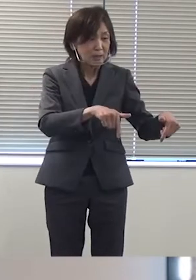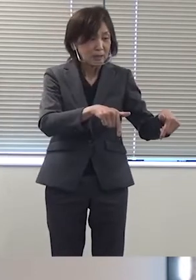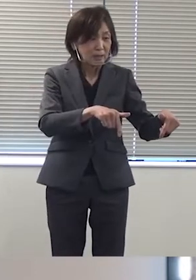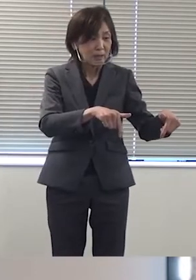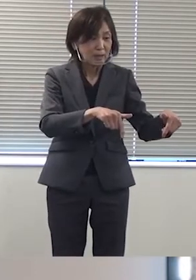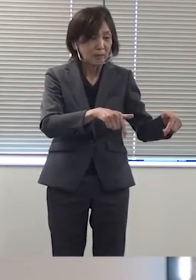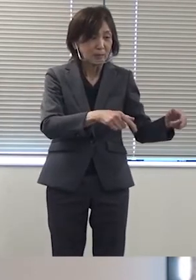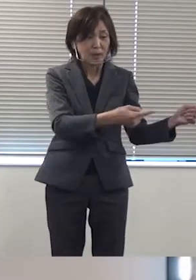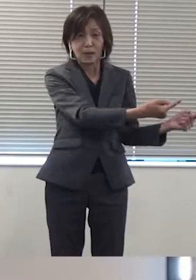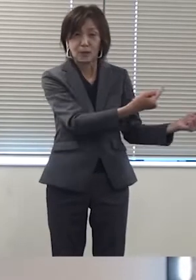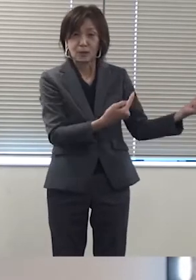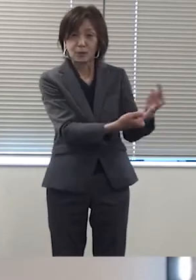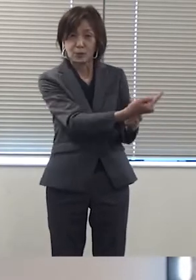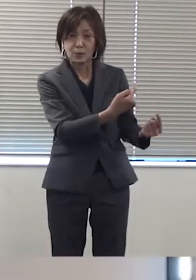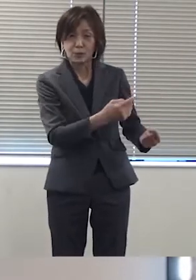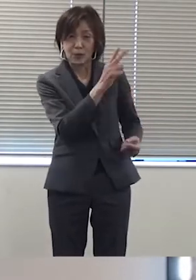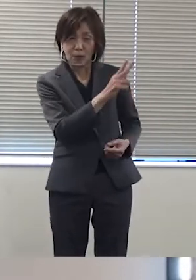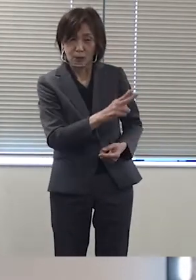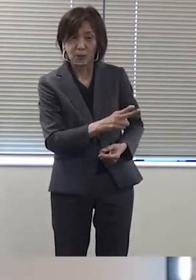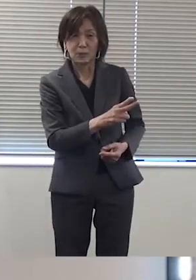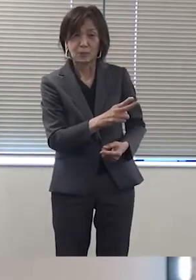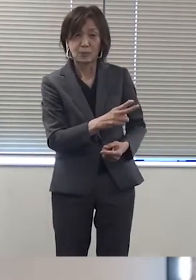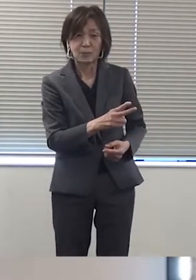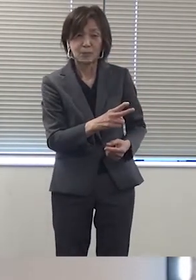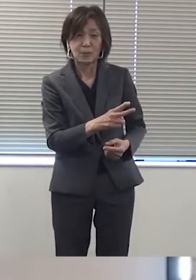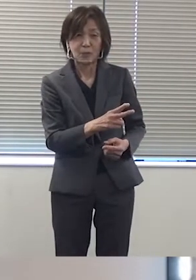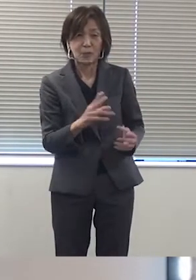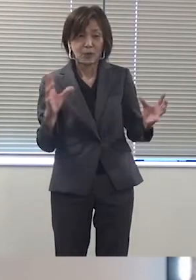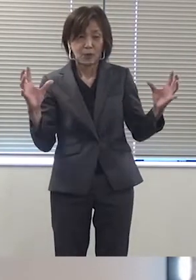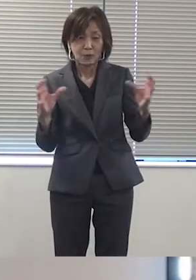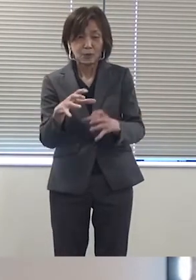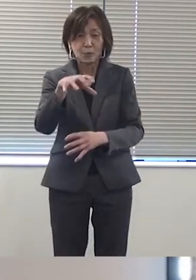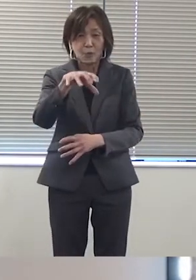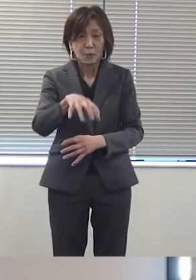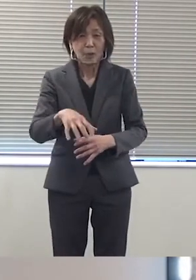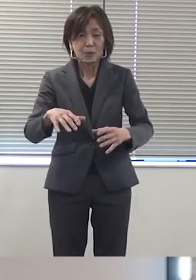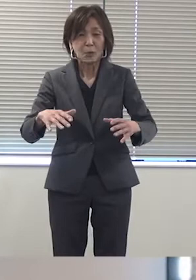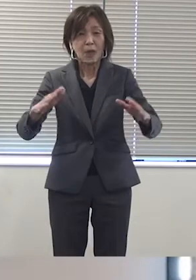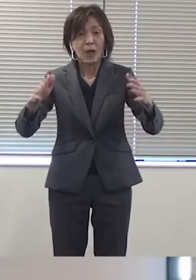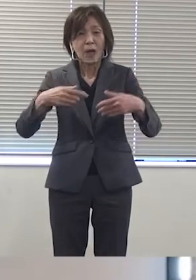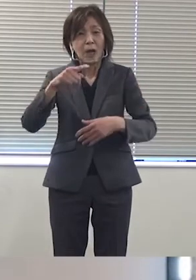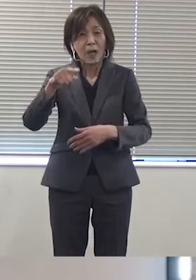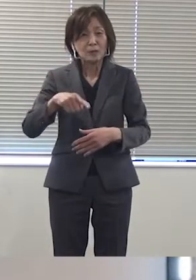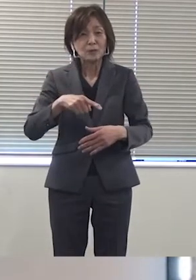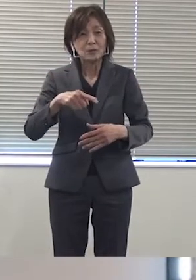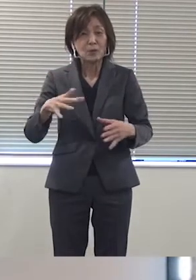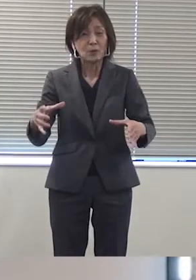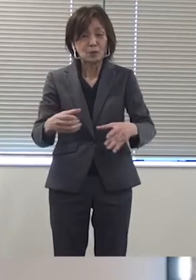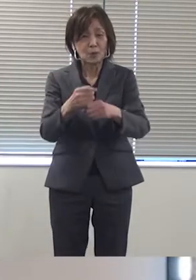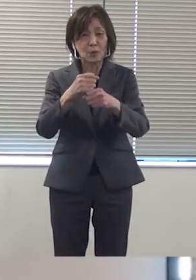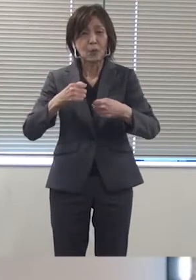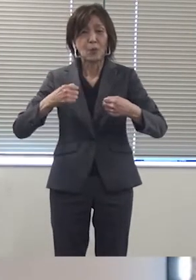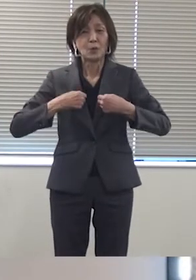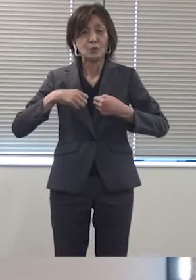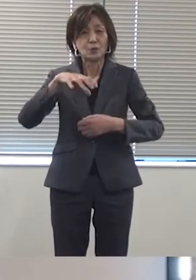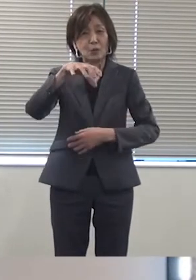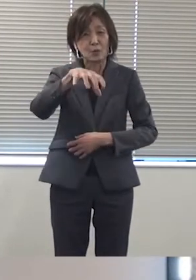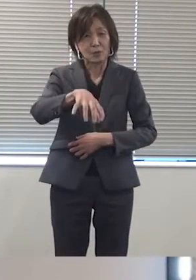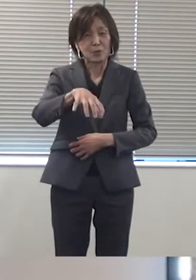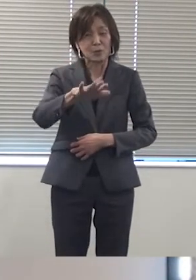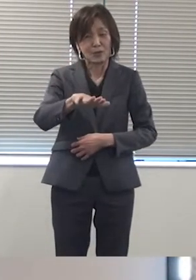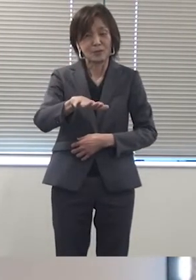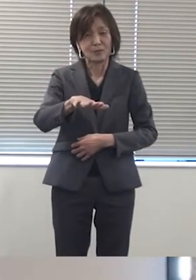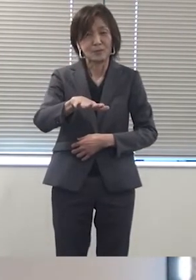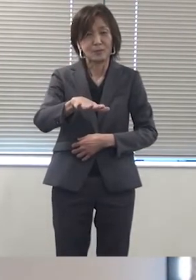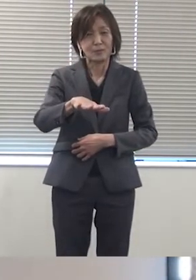総合運動場は浸水しないし、ただし東から からは入れないと思うので、西側から入るという計画